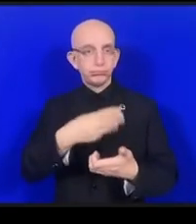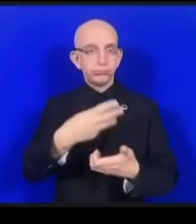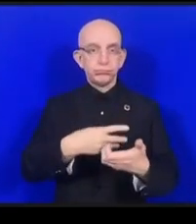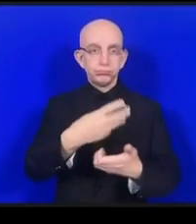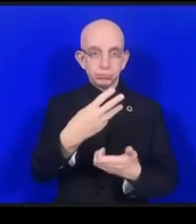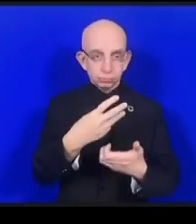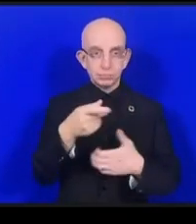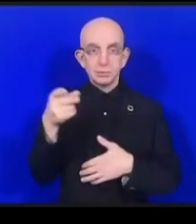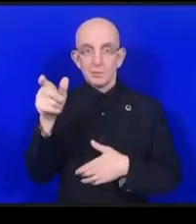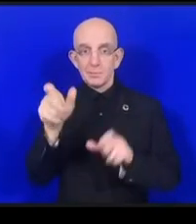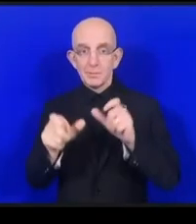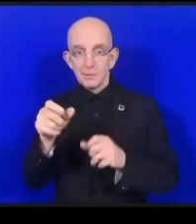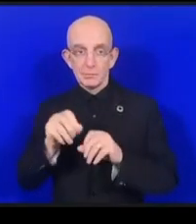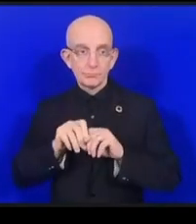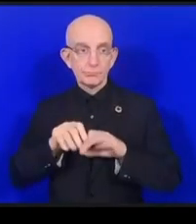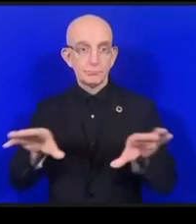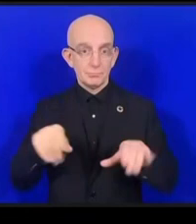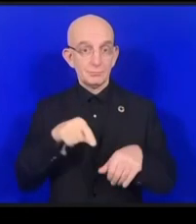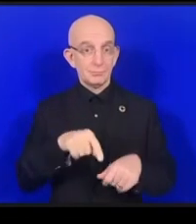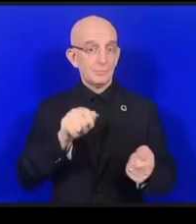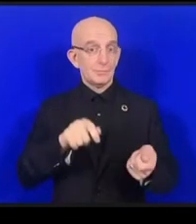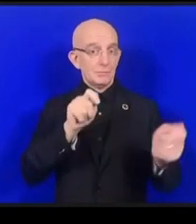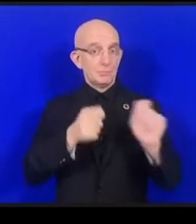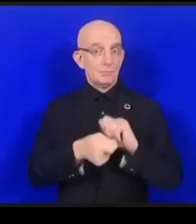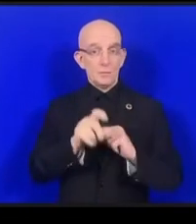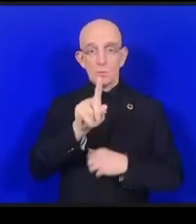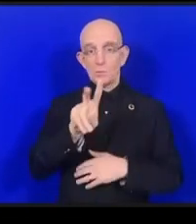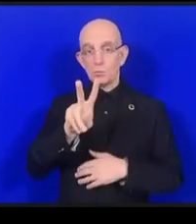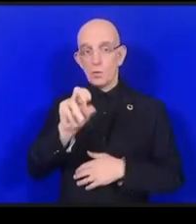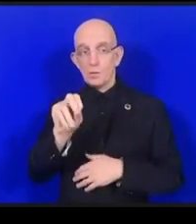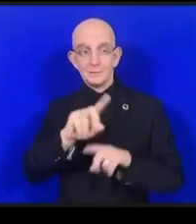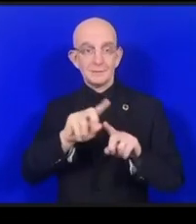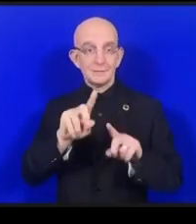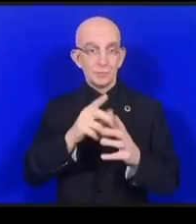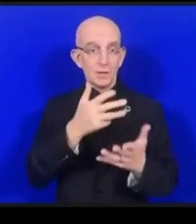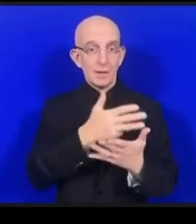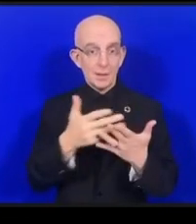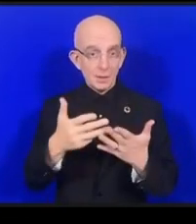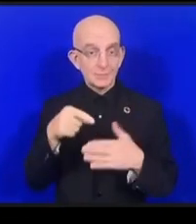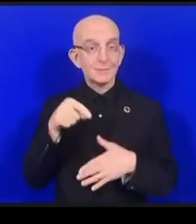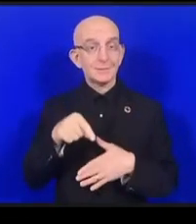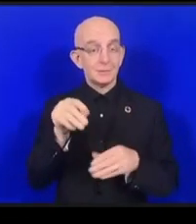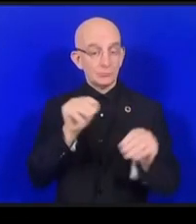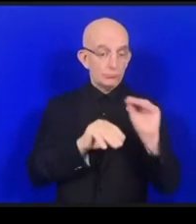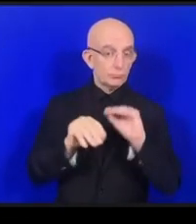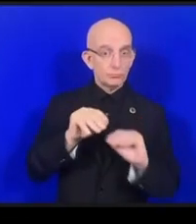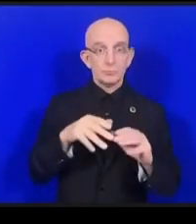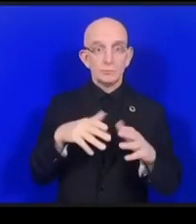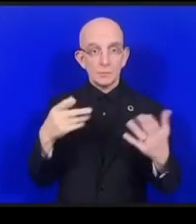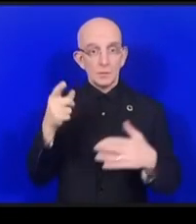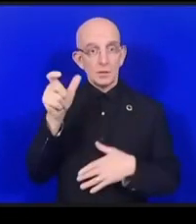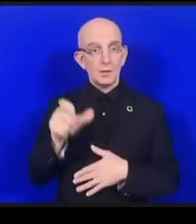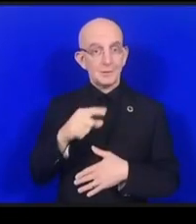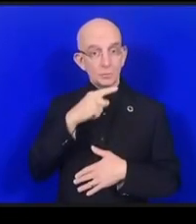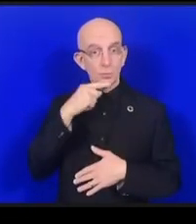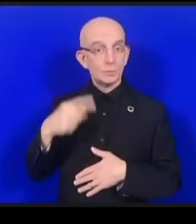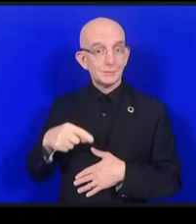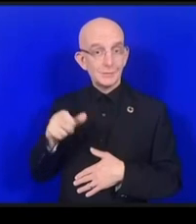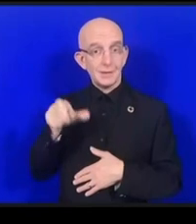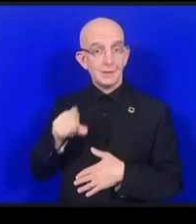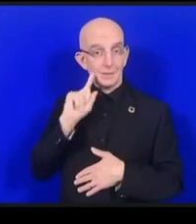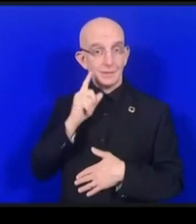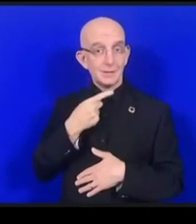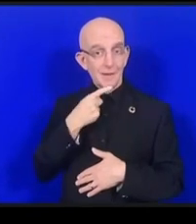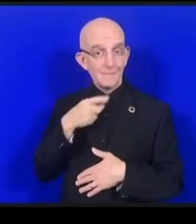слабослышащих и это функционирует на 120 языках он это было разработано слабослышащим российским